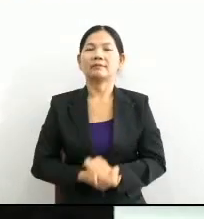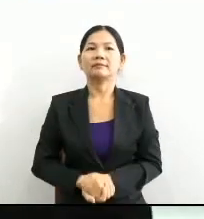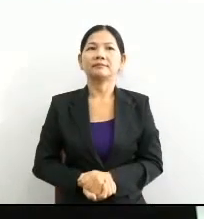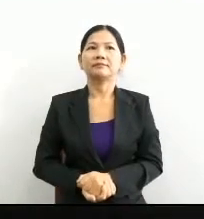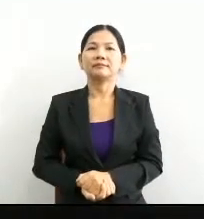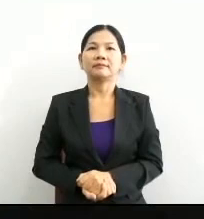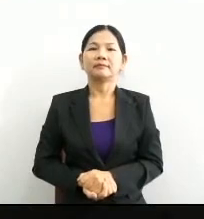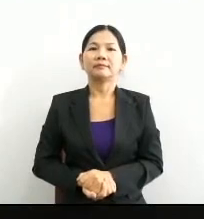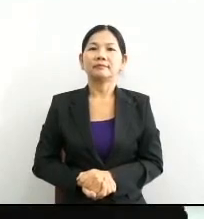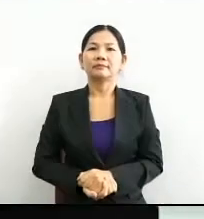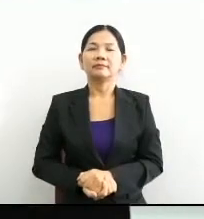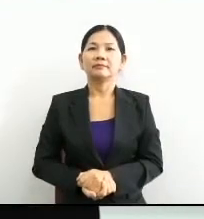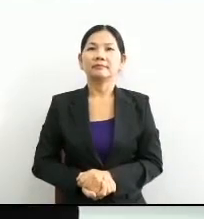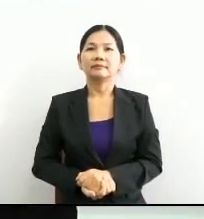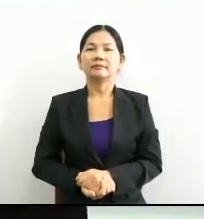mỗi tiết